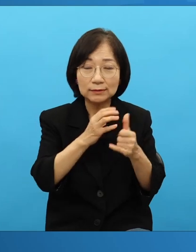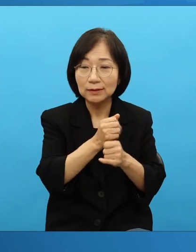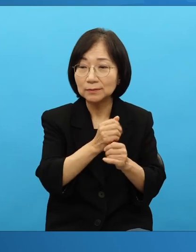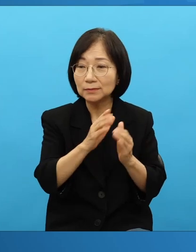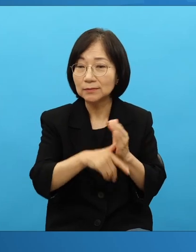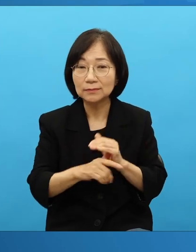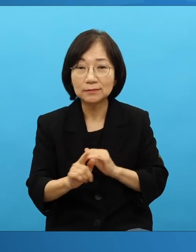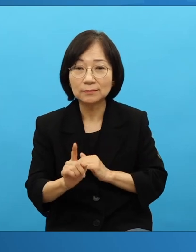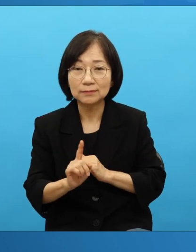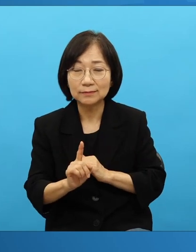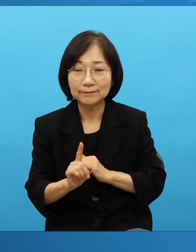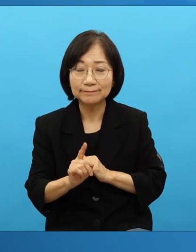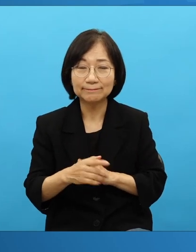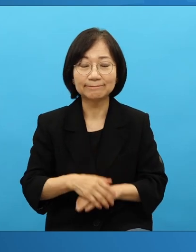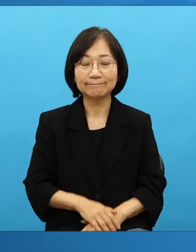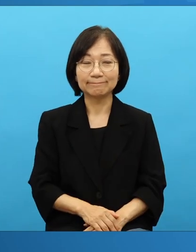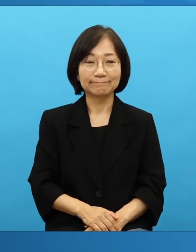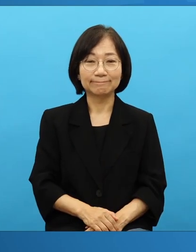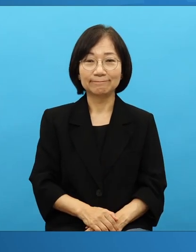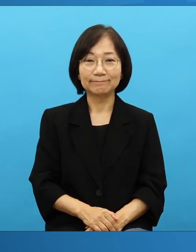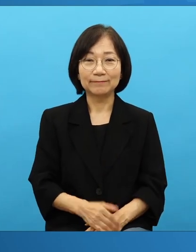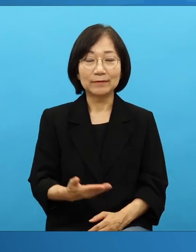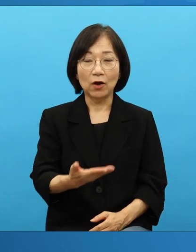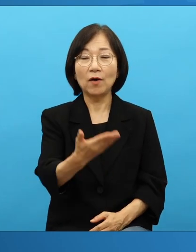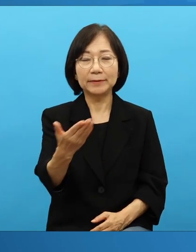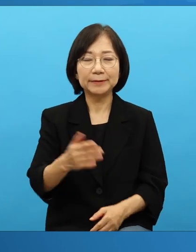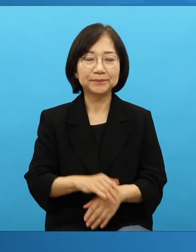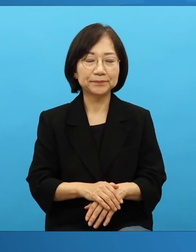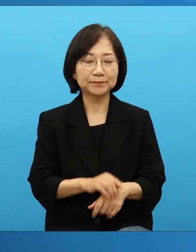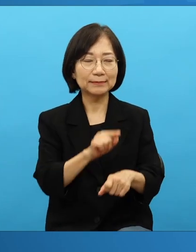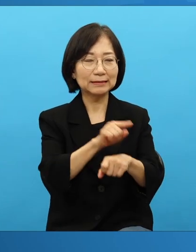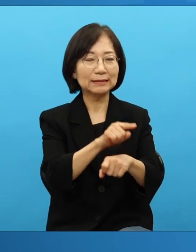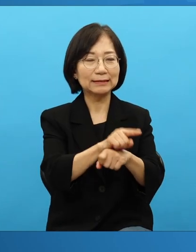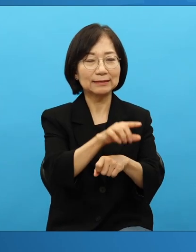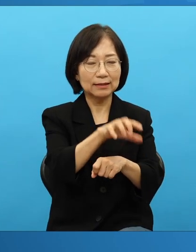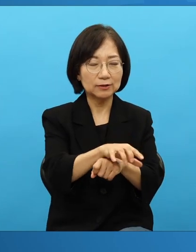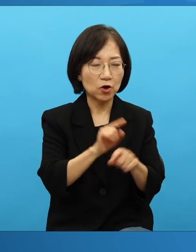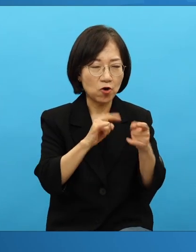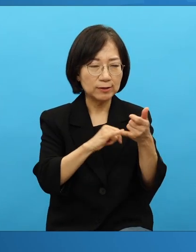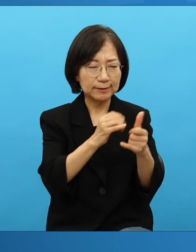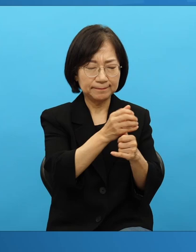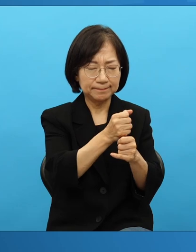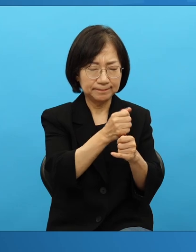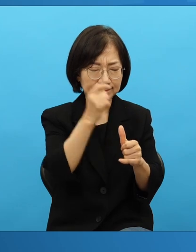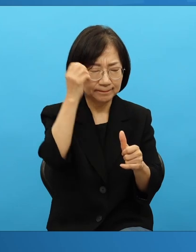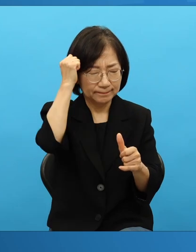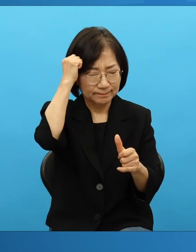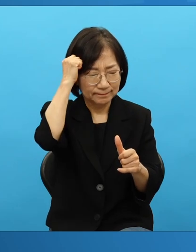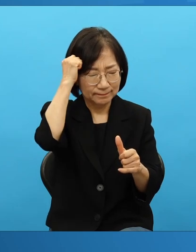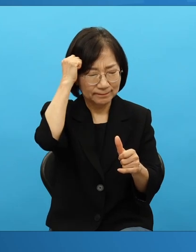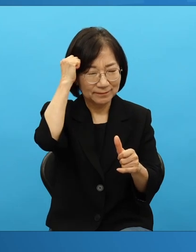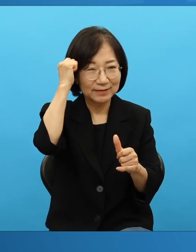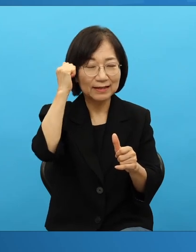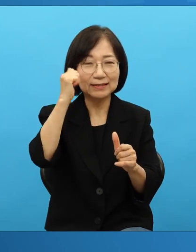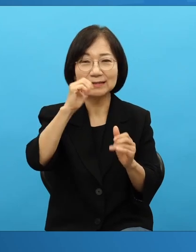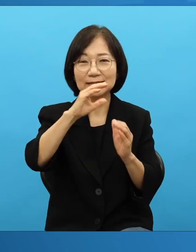但我们也得知道持定这约的时候会发生什么样的事情。 여러분이 그냥 저 직장 가서 언약 잡고 있는데 하나님은 반드시